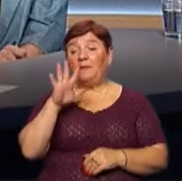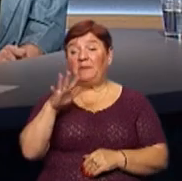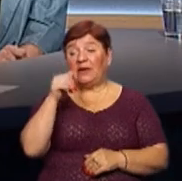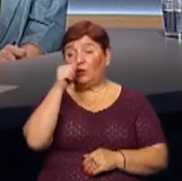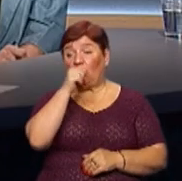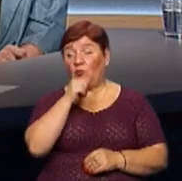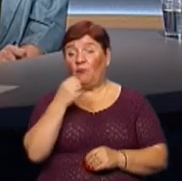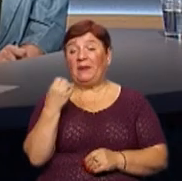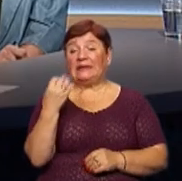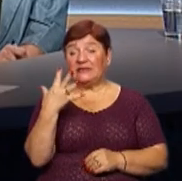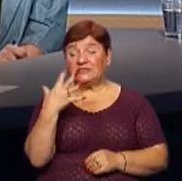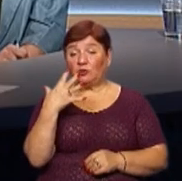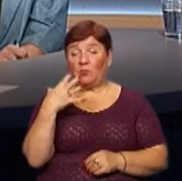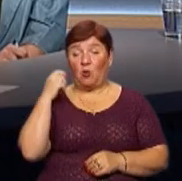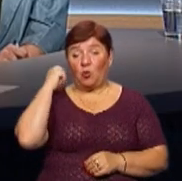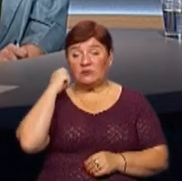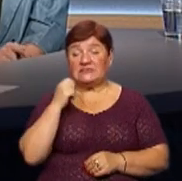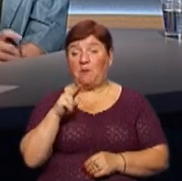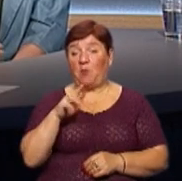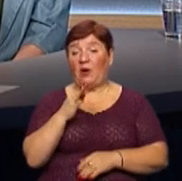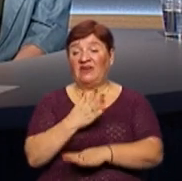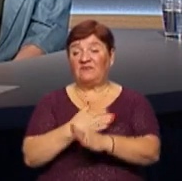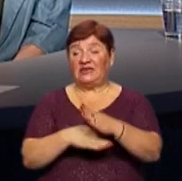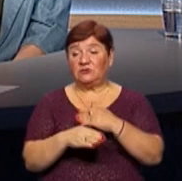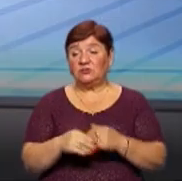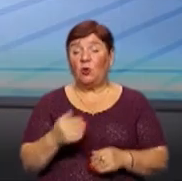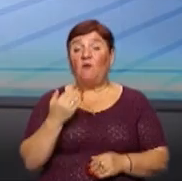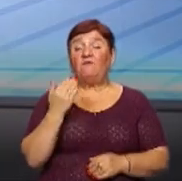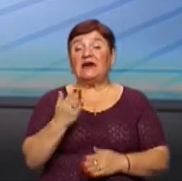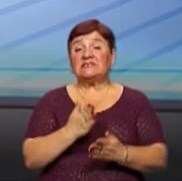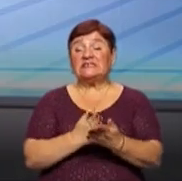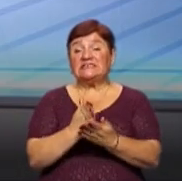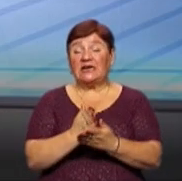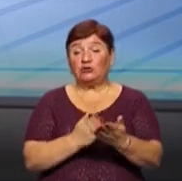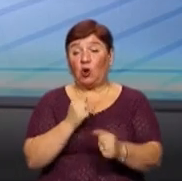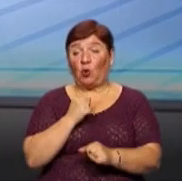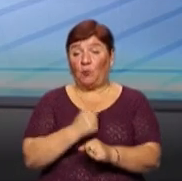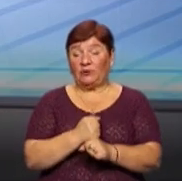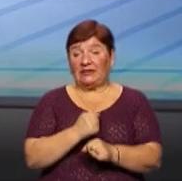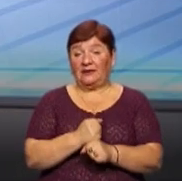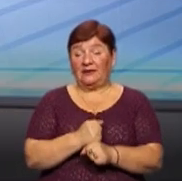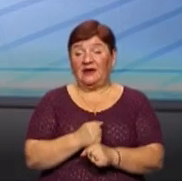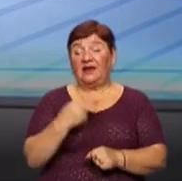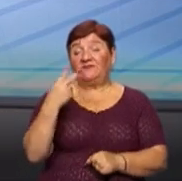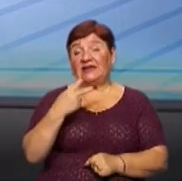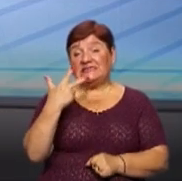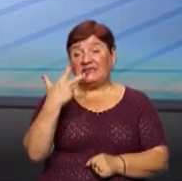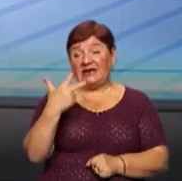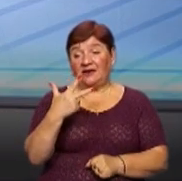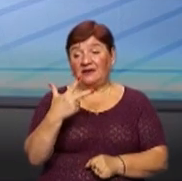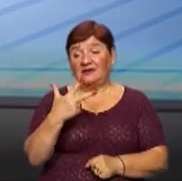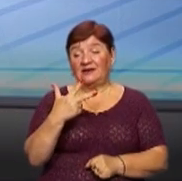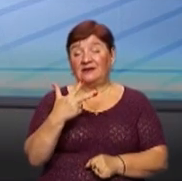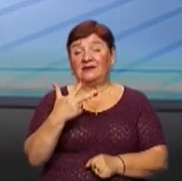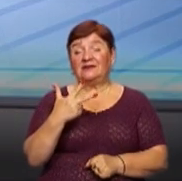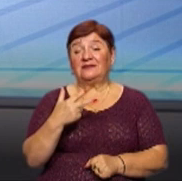тому, 15-му. Значить, скоріше всього, у вас стаж роботи, ну, ніби 23 роки, 23,